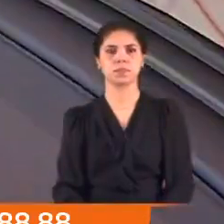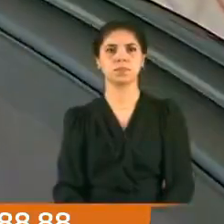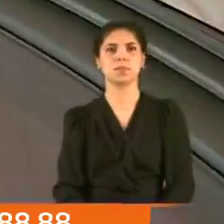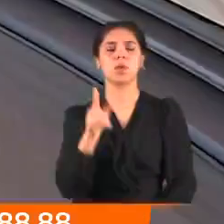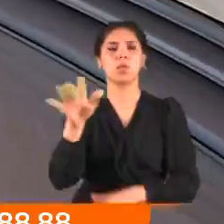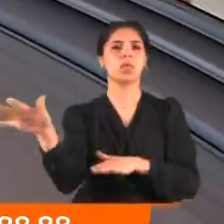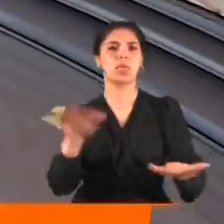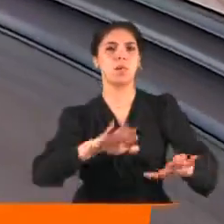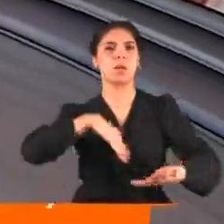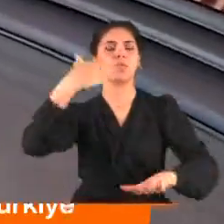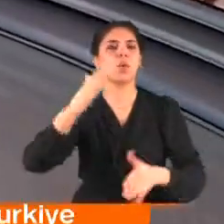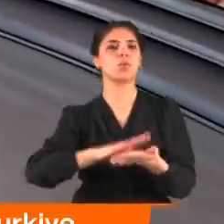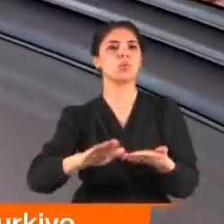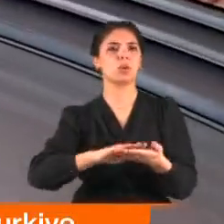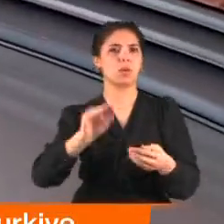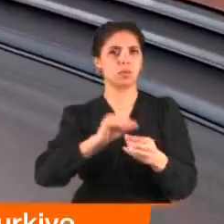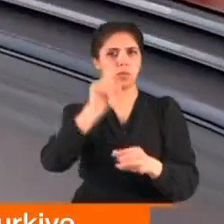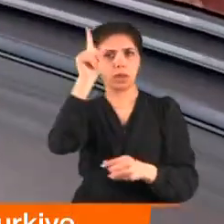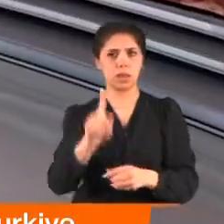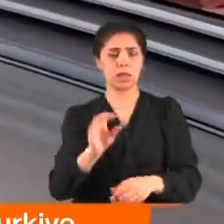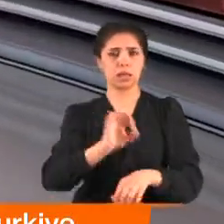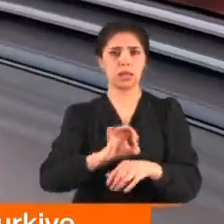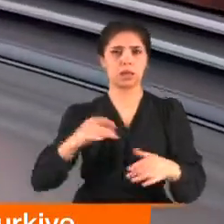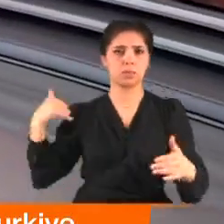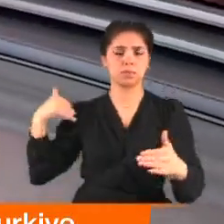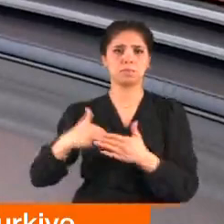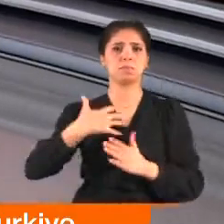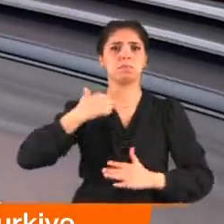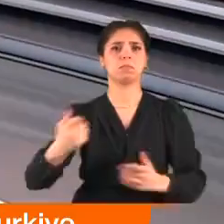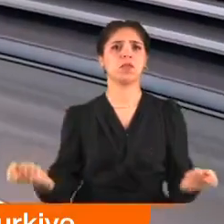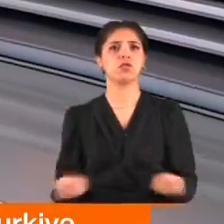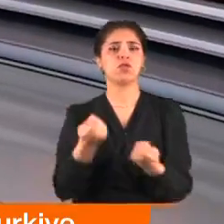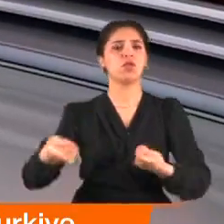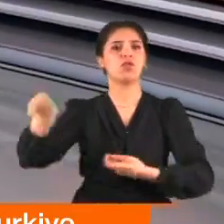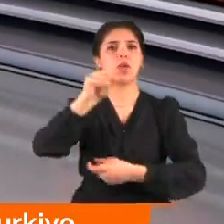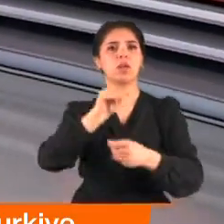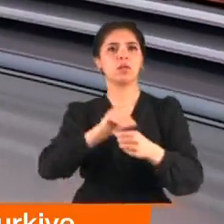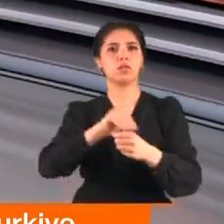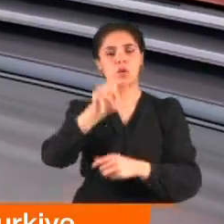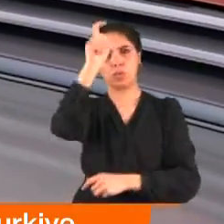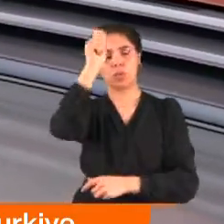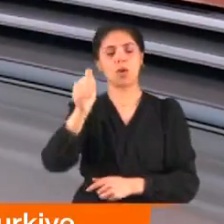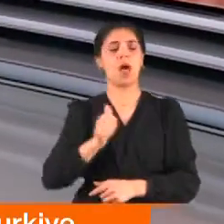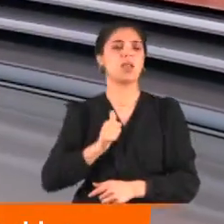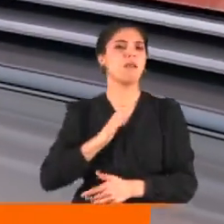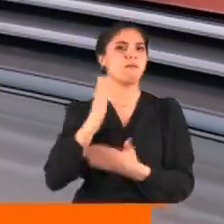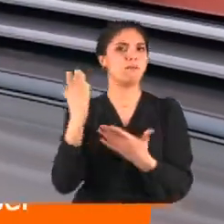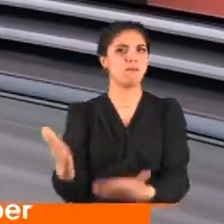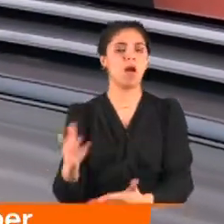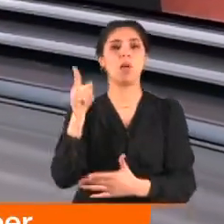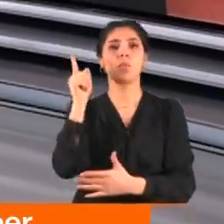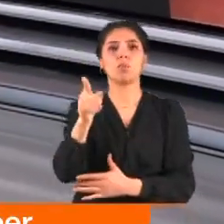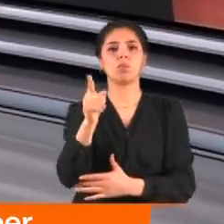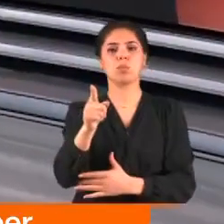Tabii felaket sonrası yaraları sarmak için ilk andan bu yana canla başla çalışanlar arasında Mehmetçik de var. Kahraman Mehmetçik.